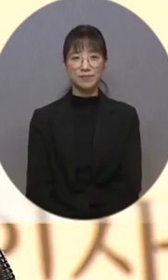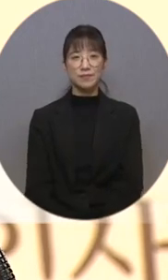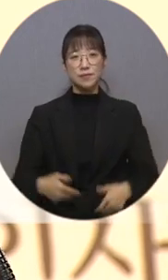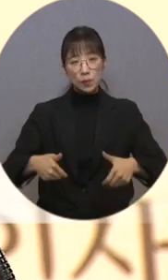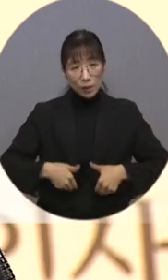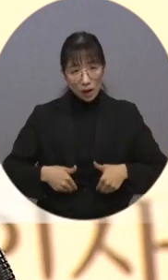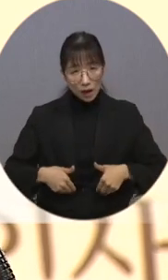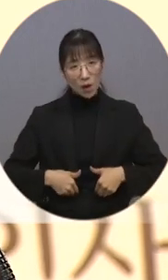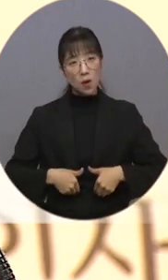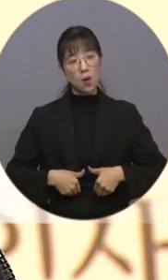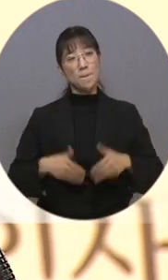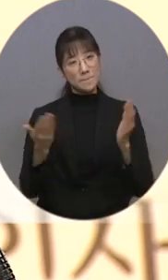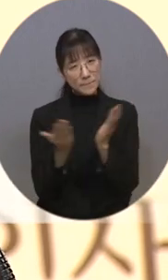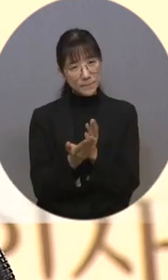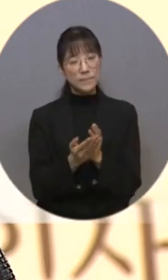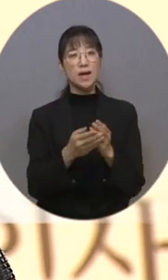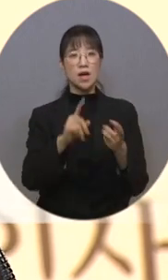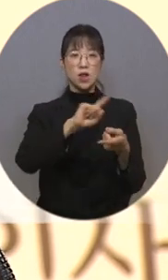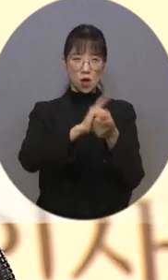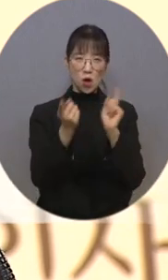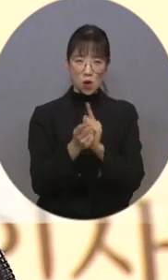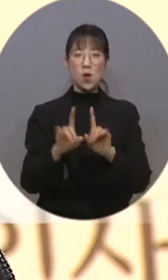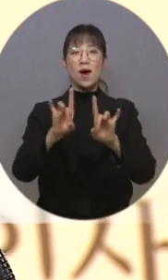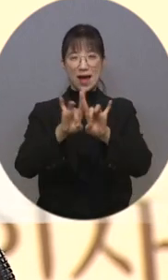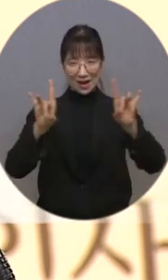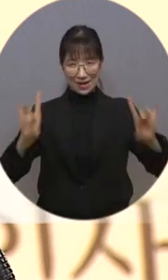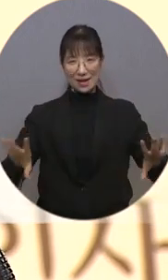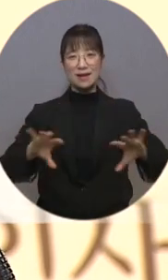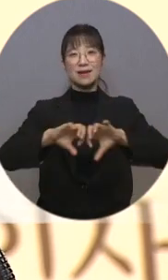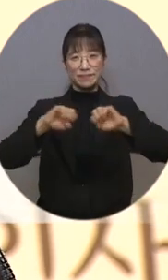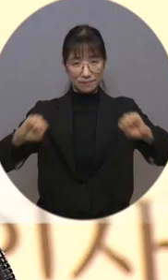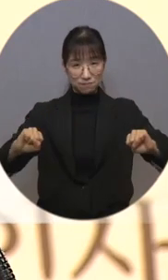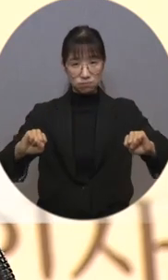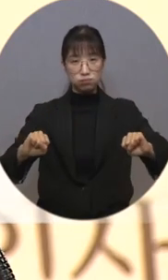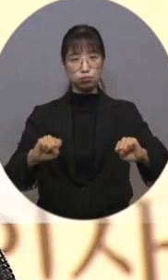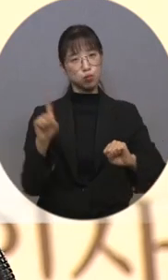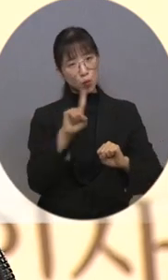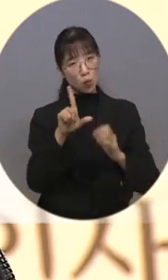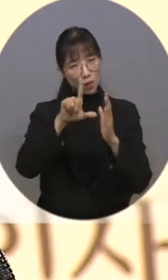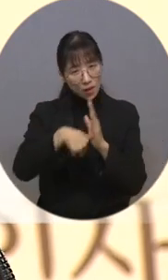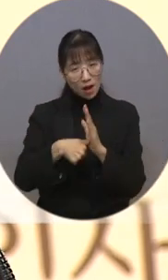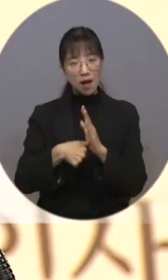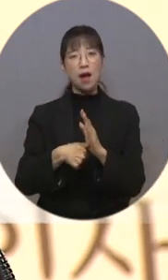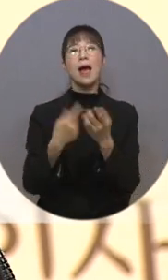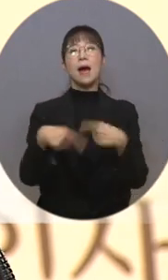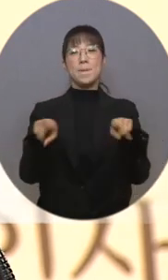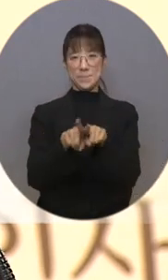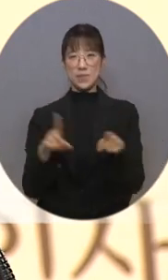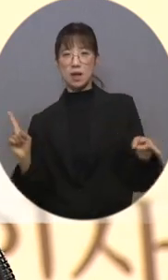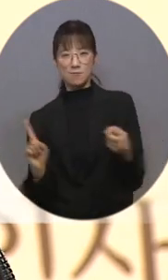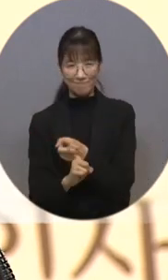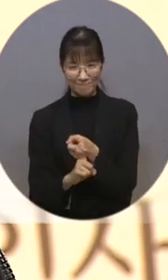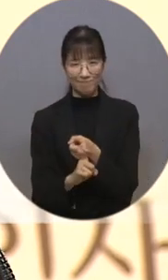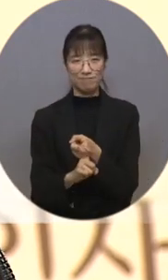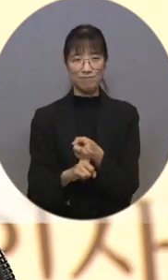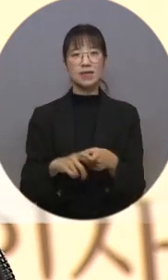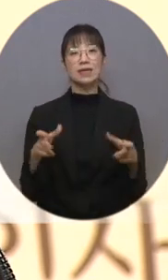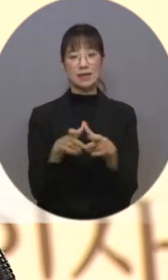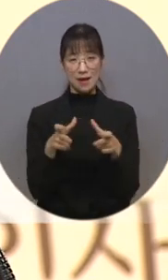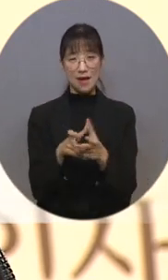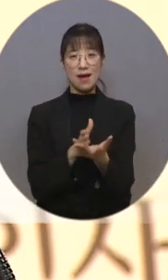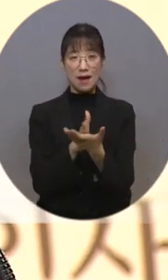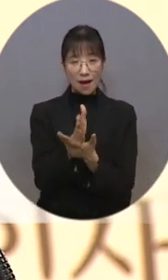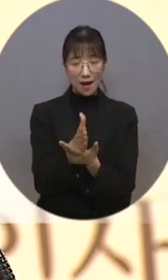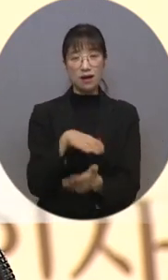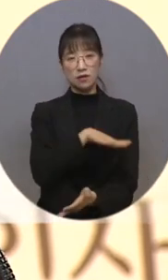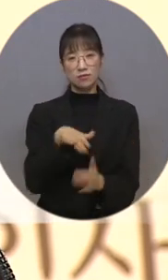필요에 따라서는 서로 각자의 목소리를 내더라도 또 필요에 따라서는 함께 연대함으로써 우리 장애계가 정말